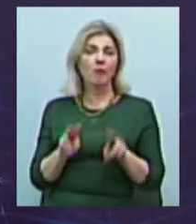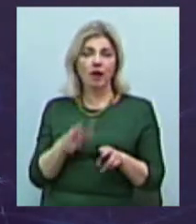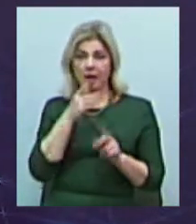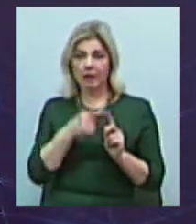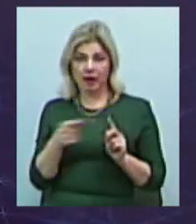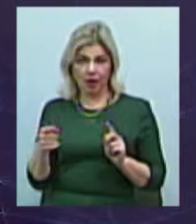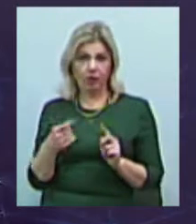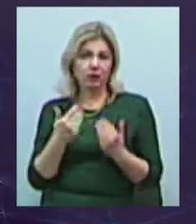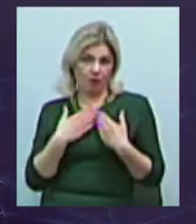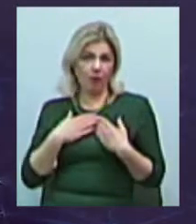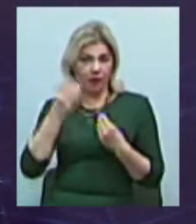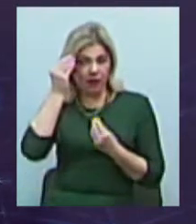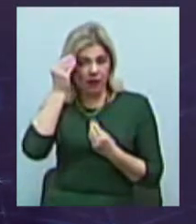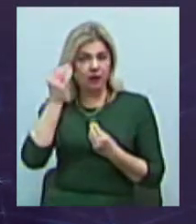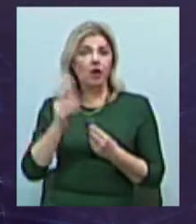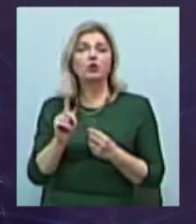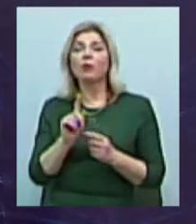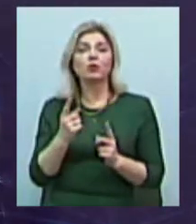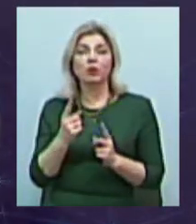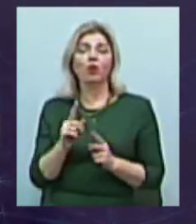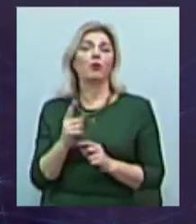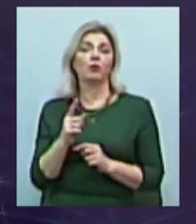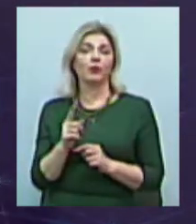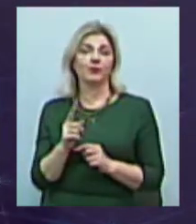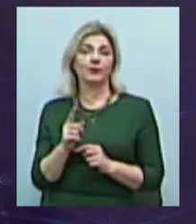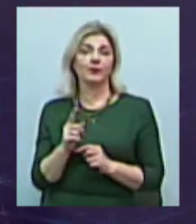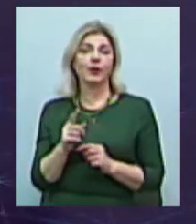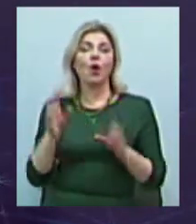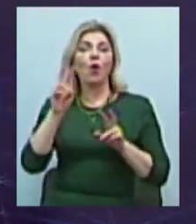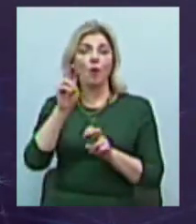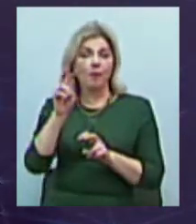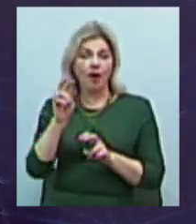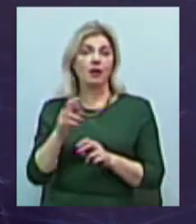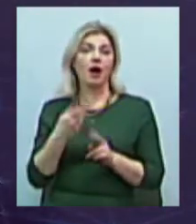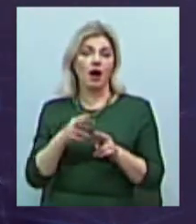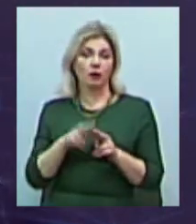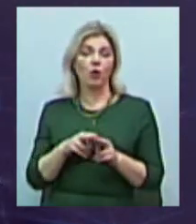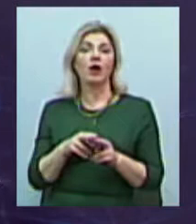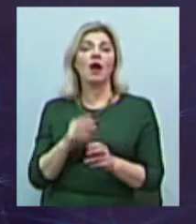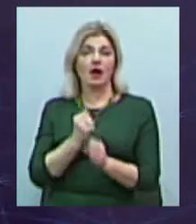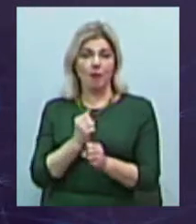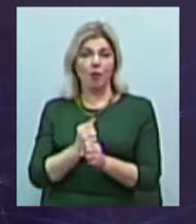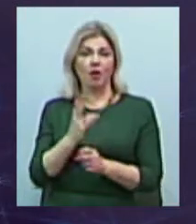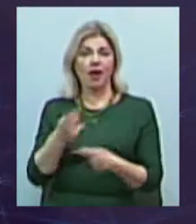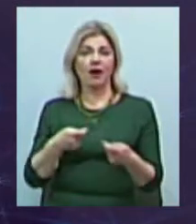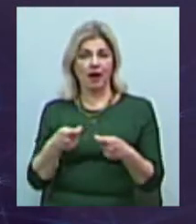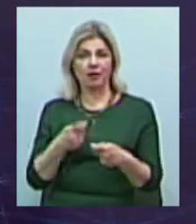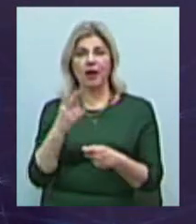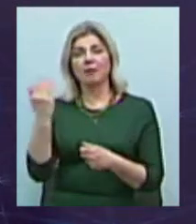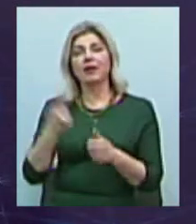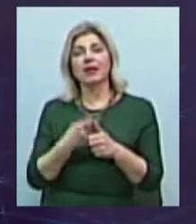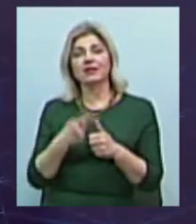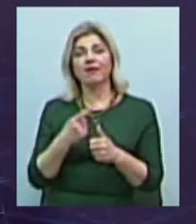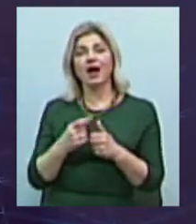на мене. Через що? Через те, що компанія, яка заходить на ринок, ми її називаємо західною, у